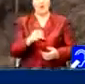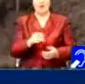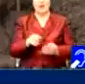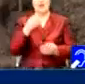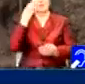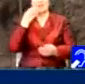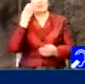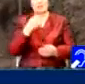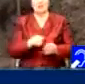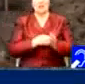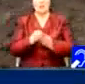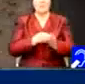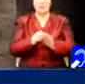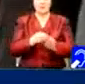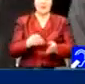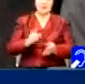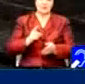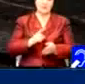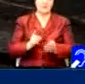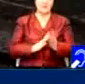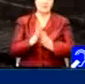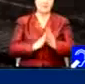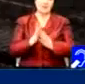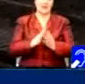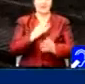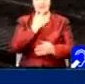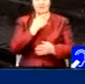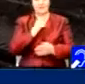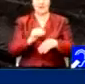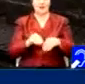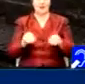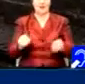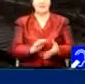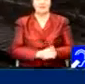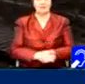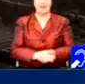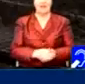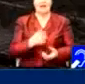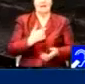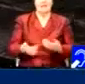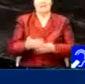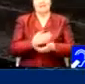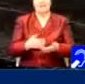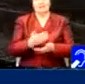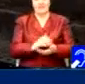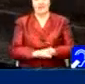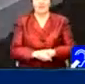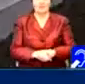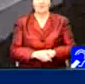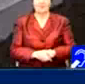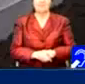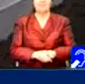Ce să faceți? Noi așteptăm să crească rasada în grădină. Noi trebuie să facem, vindem, să facem